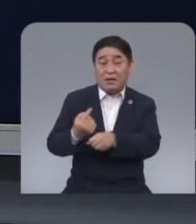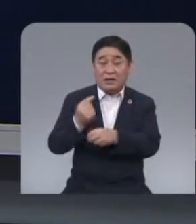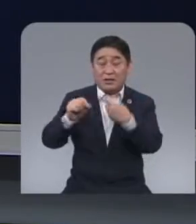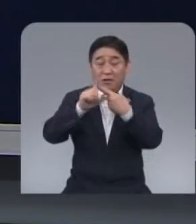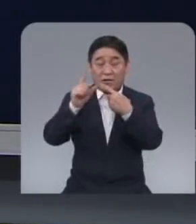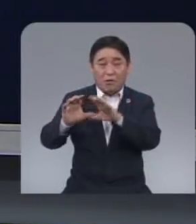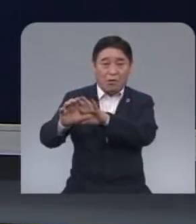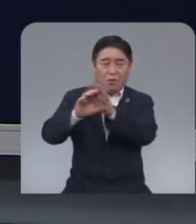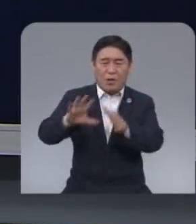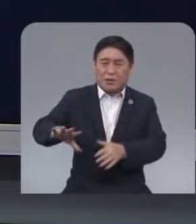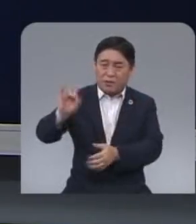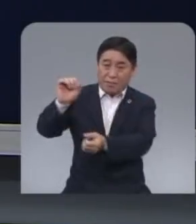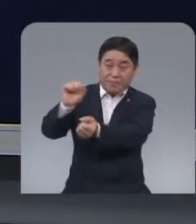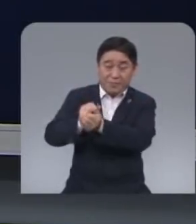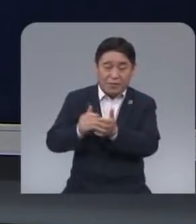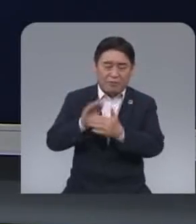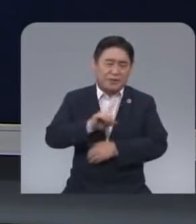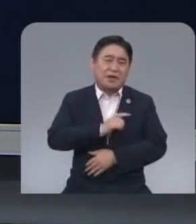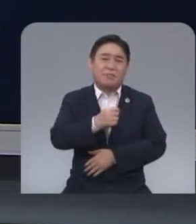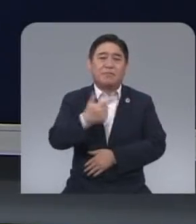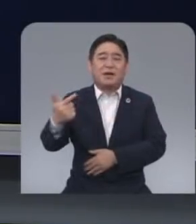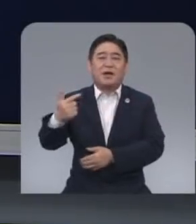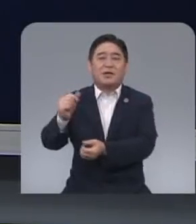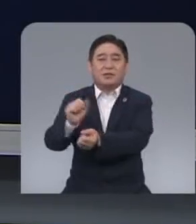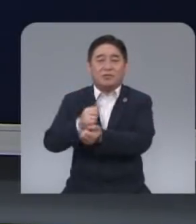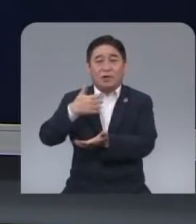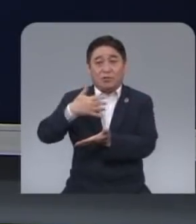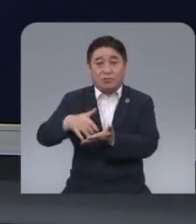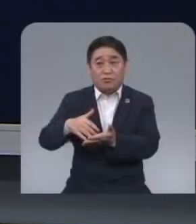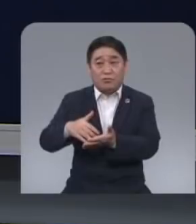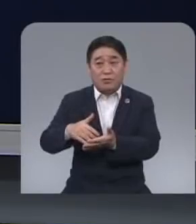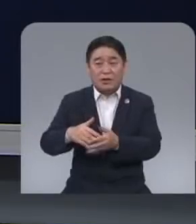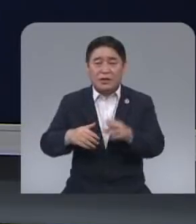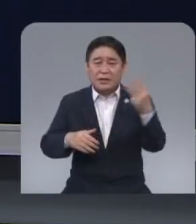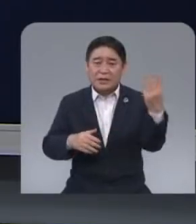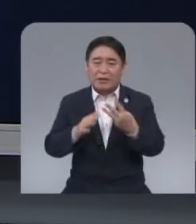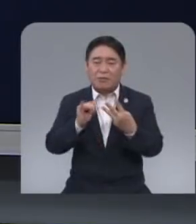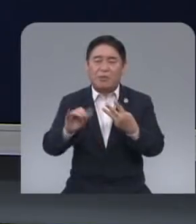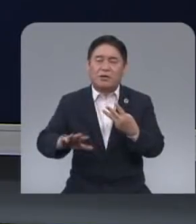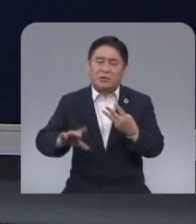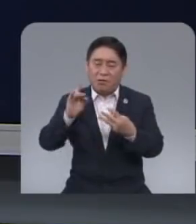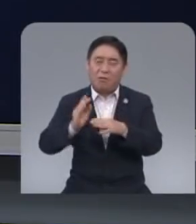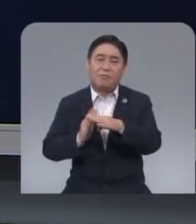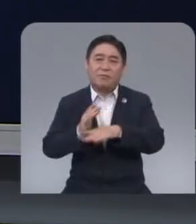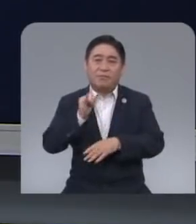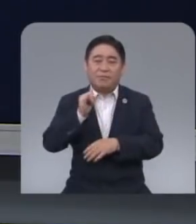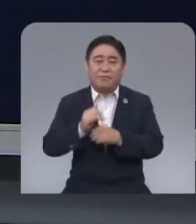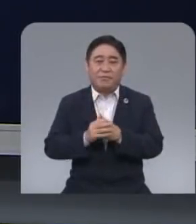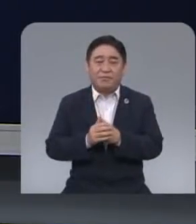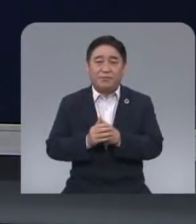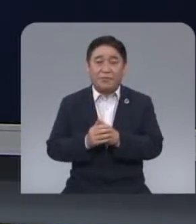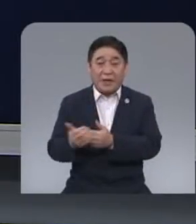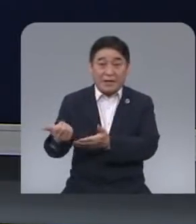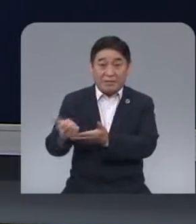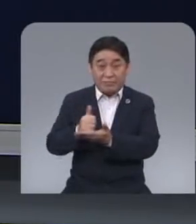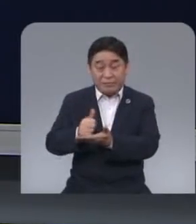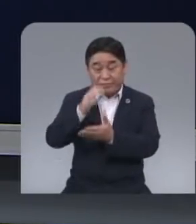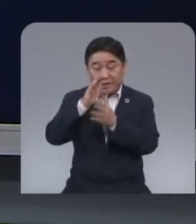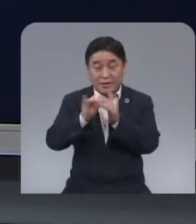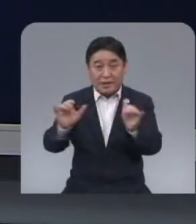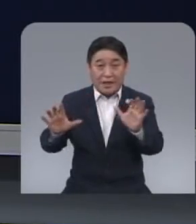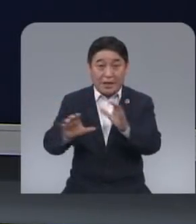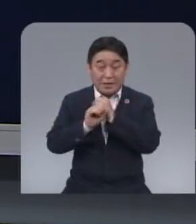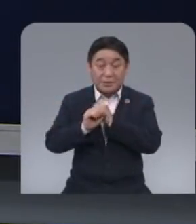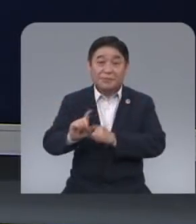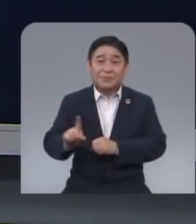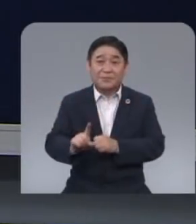확진자가 나온 이후 가장 많은 확진자가 나왔고 처음으로 확진자 3,000명대를 기록했습니다. 위중증 환자 집계 한번